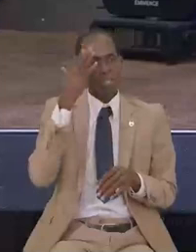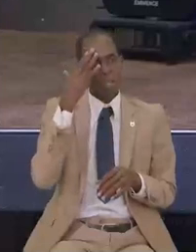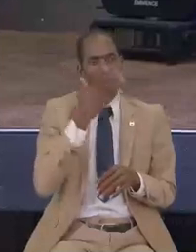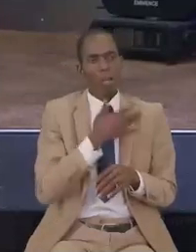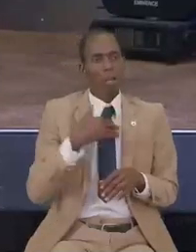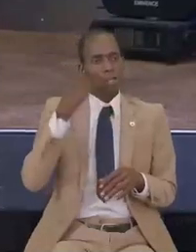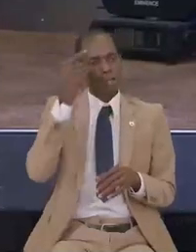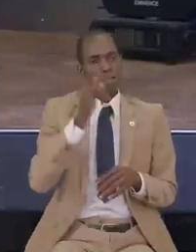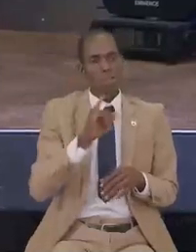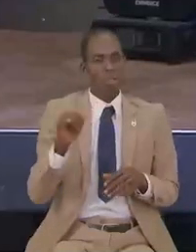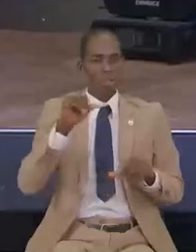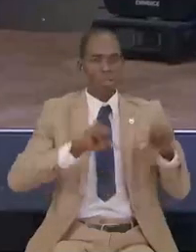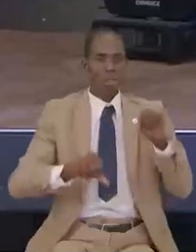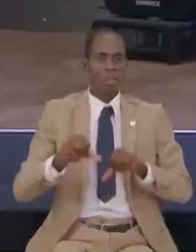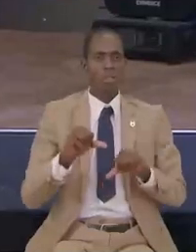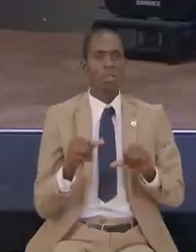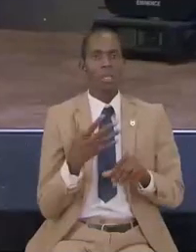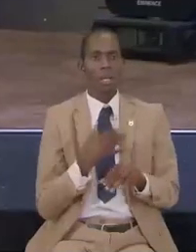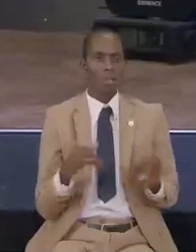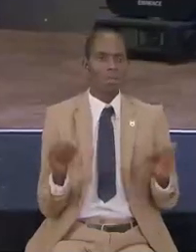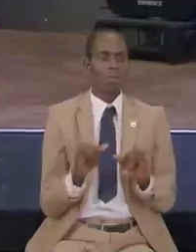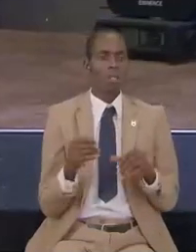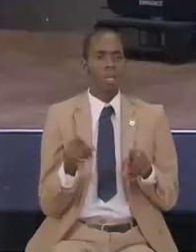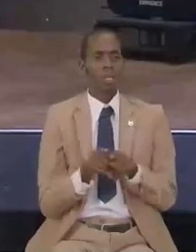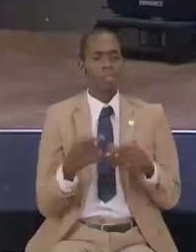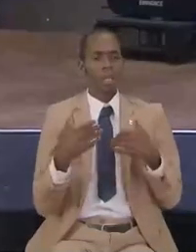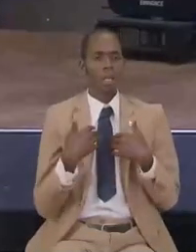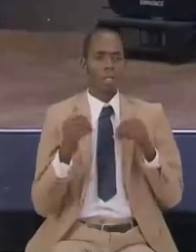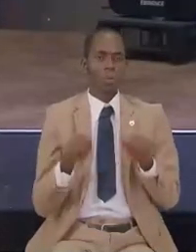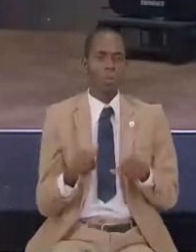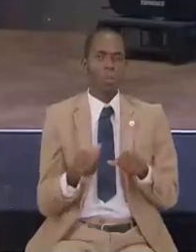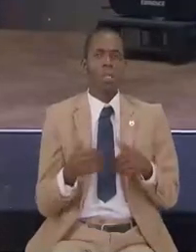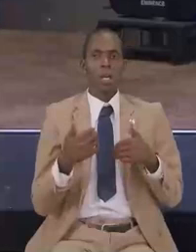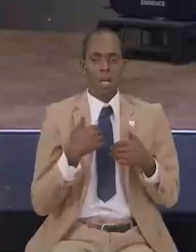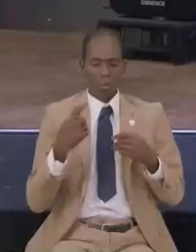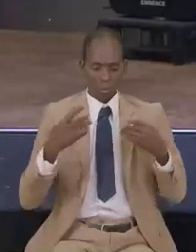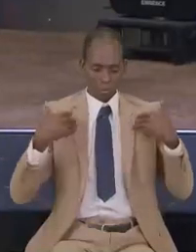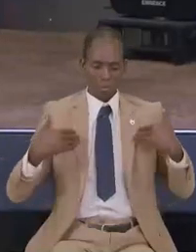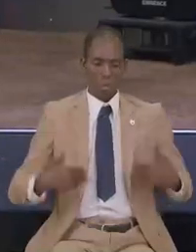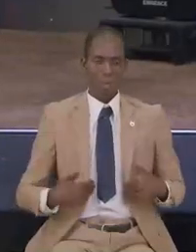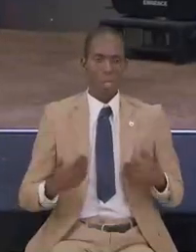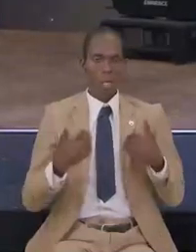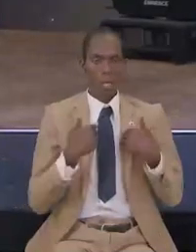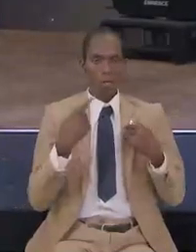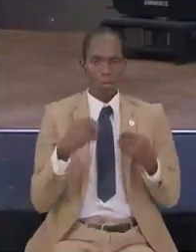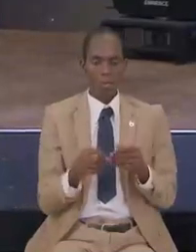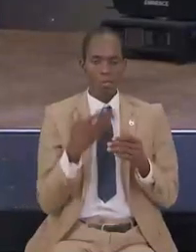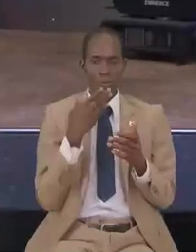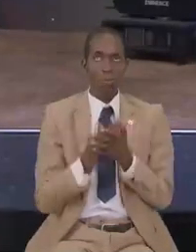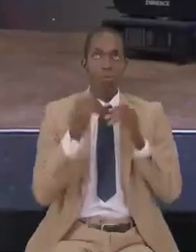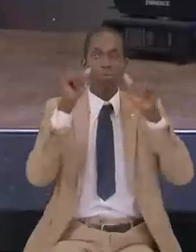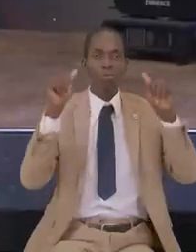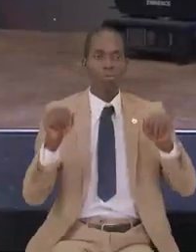capables de servir dans le palais du roi. Et ils ont une bonne taille, ils ont la connaissance, ils